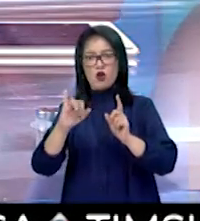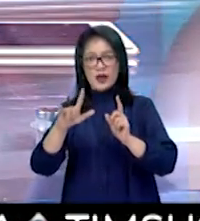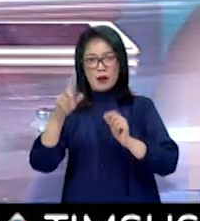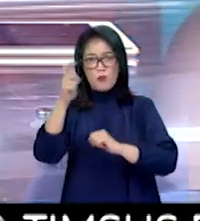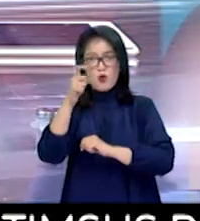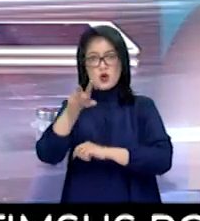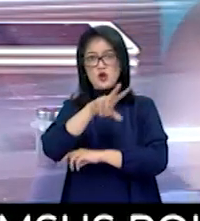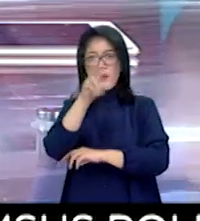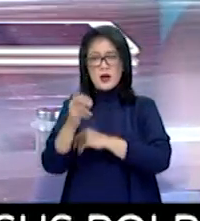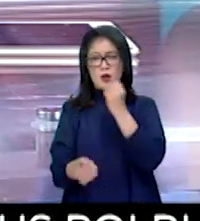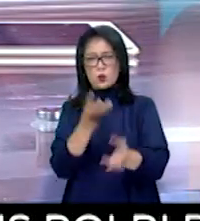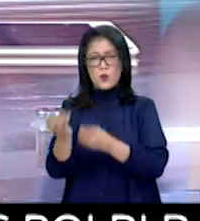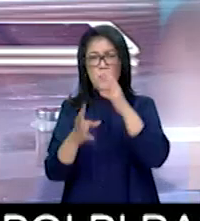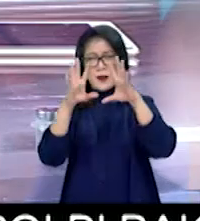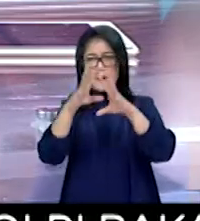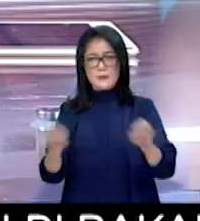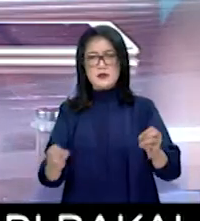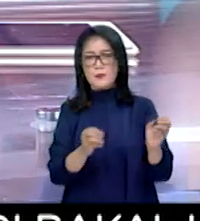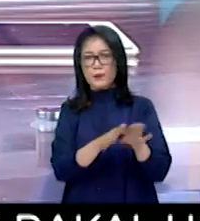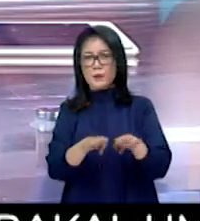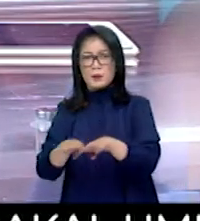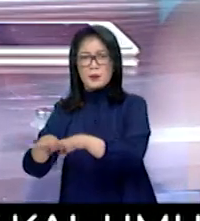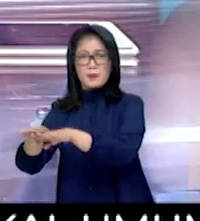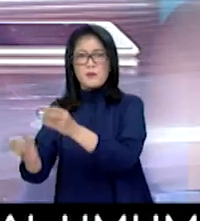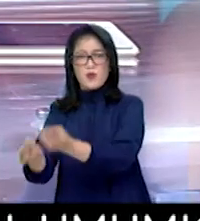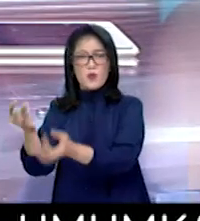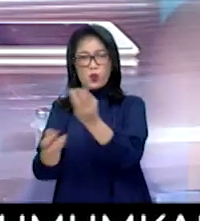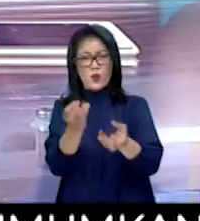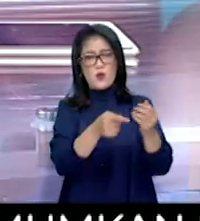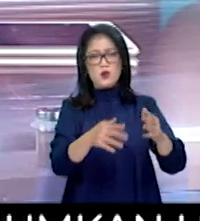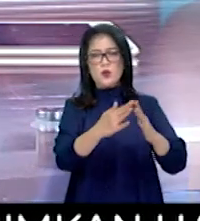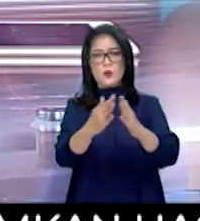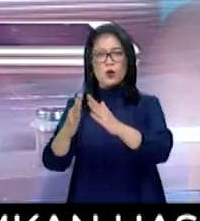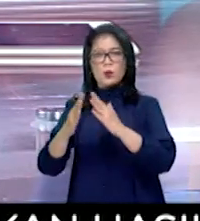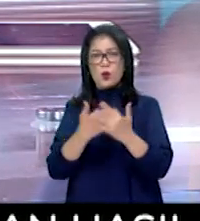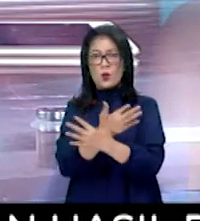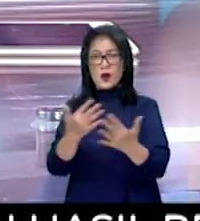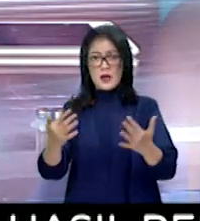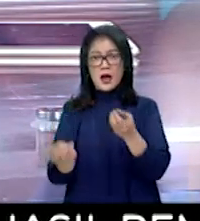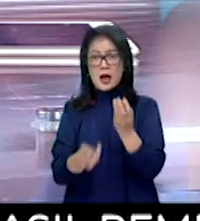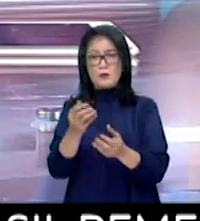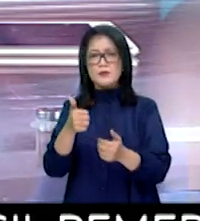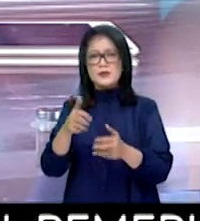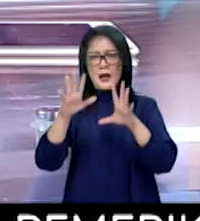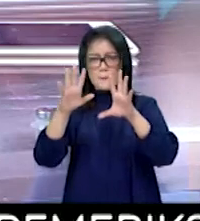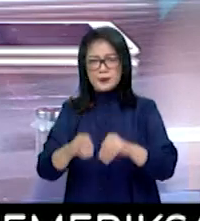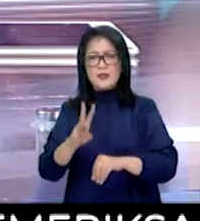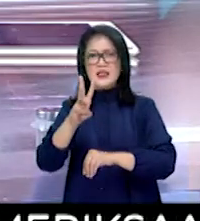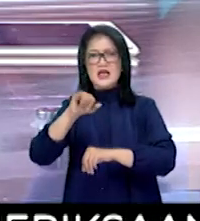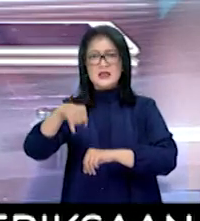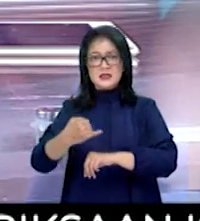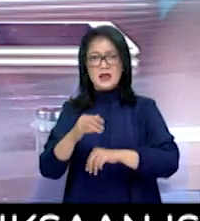terbakar. Kobaran api merambat dengan cepat hingga nyaris menjalar ke permukiman warga. Api baru bisa dipadamkan 3 jam kemudian